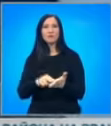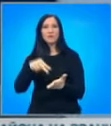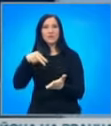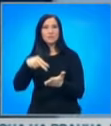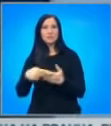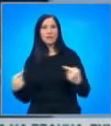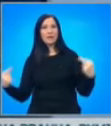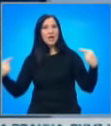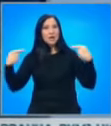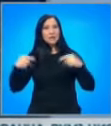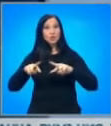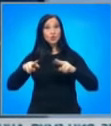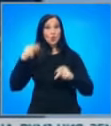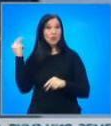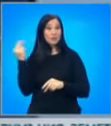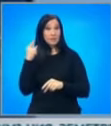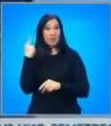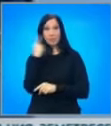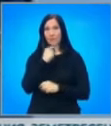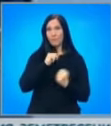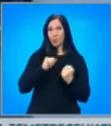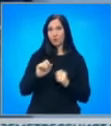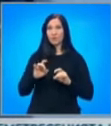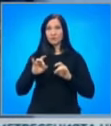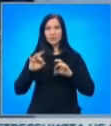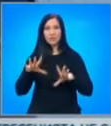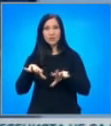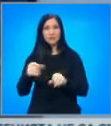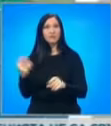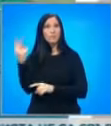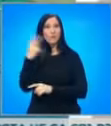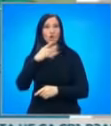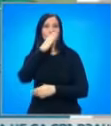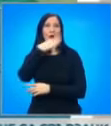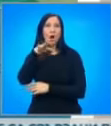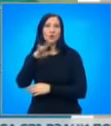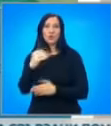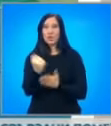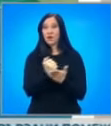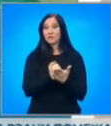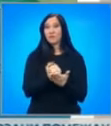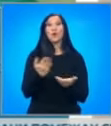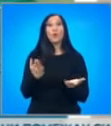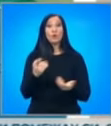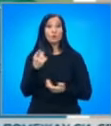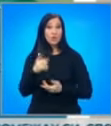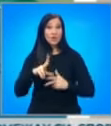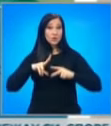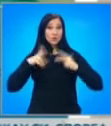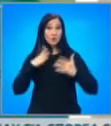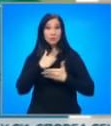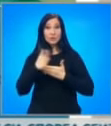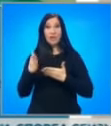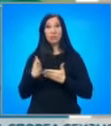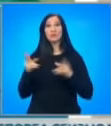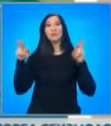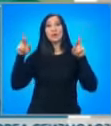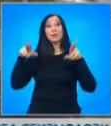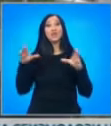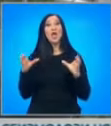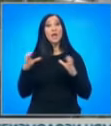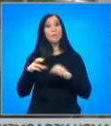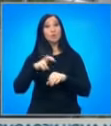срещу друг сърбин. Ден по-късно австралийските власти повторно анулираха визата му. Когато тази сутрин и последната надежда на екипа на